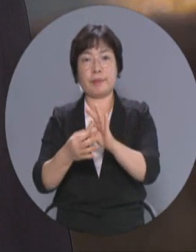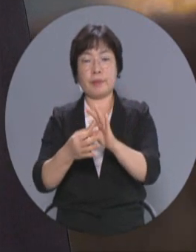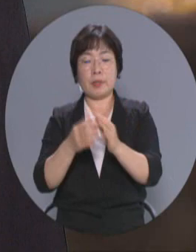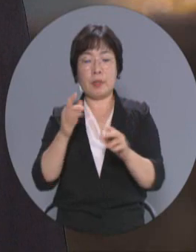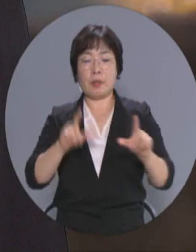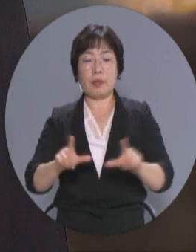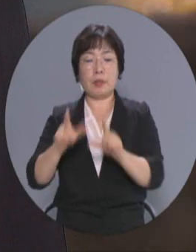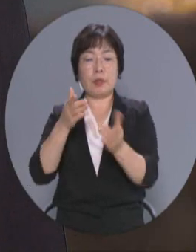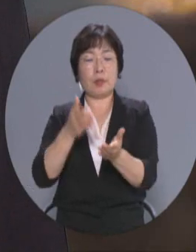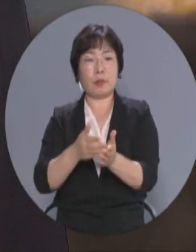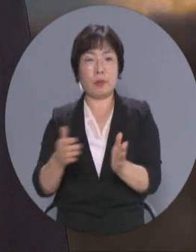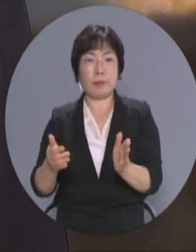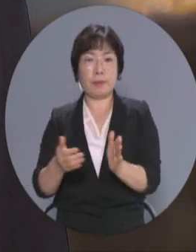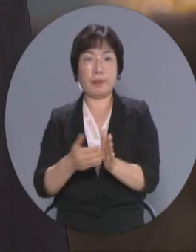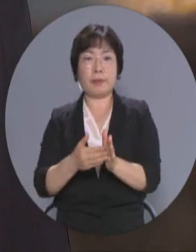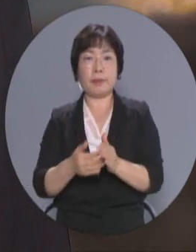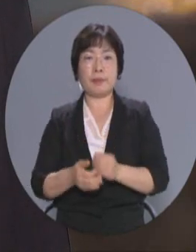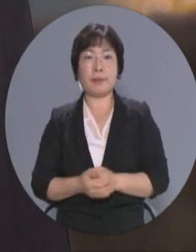지금까지 생활 포커스 송유 하였습니다